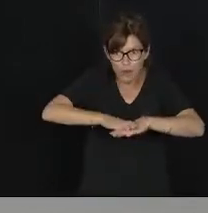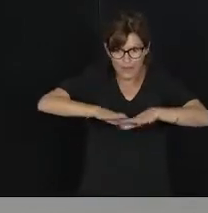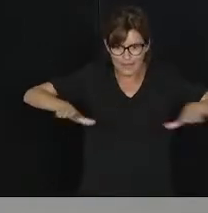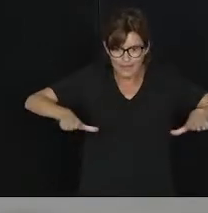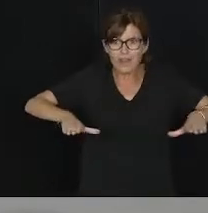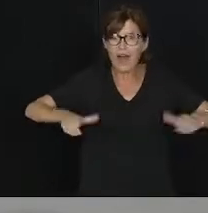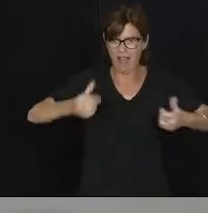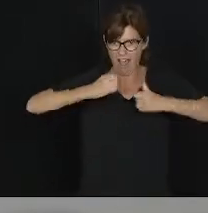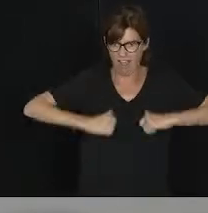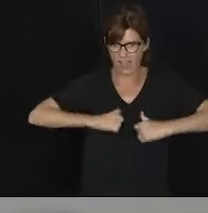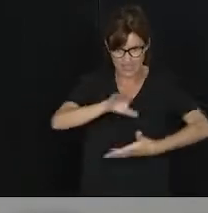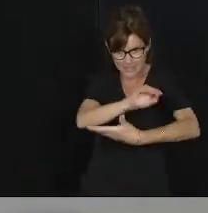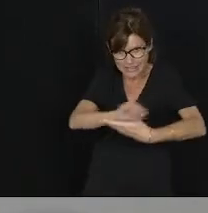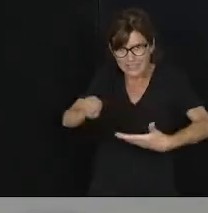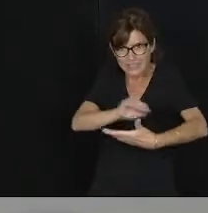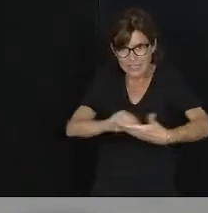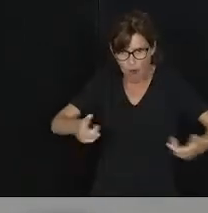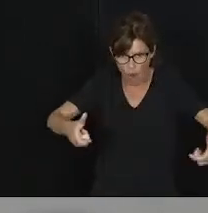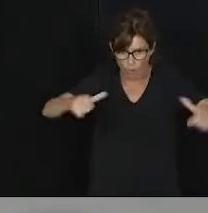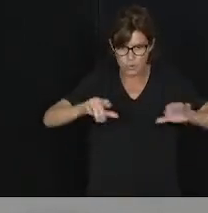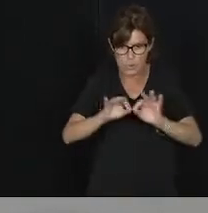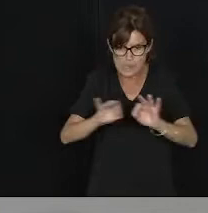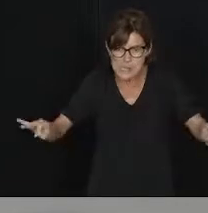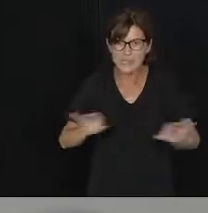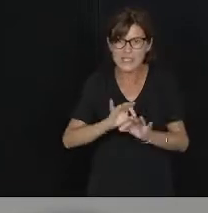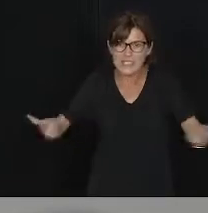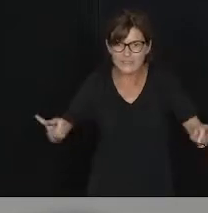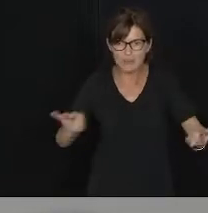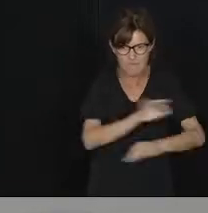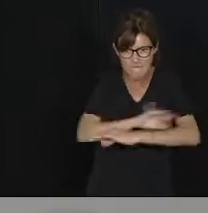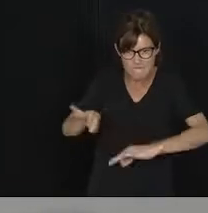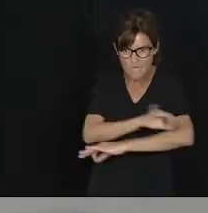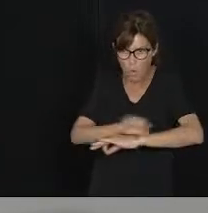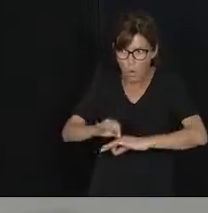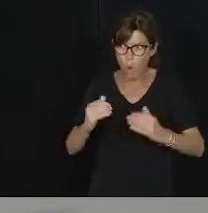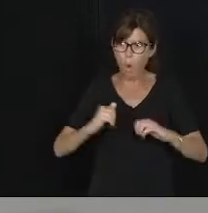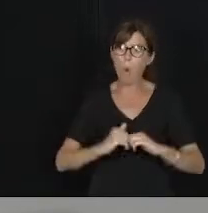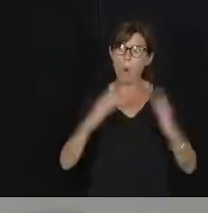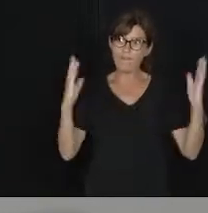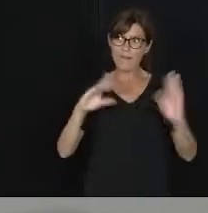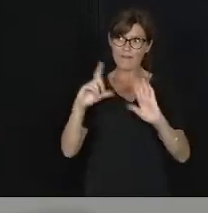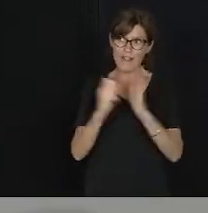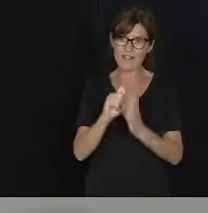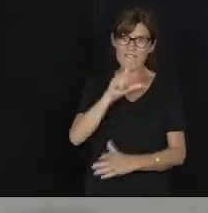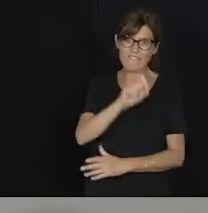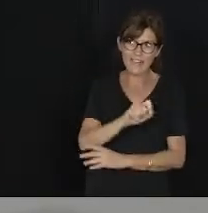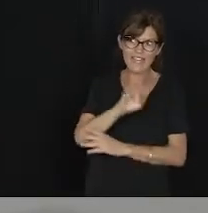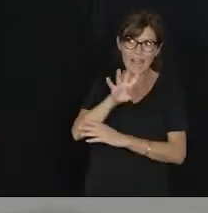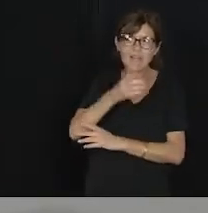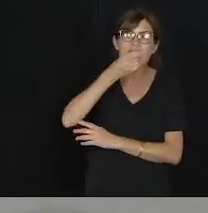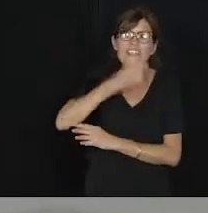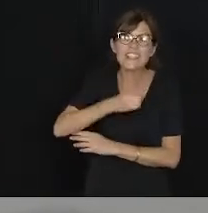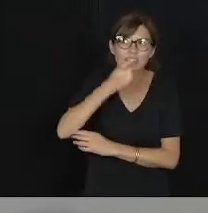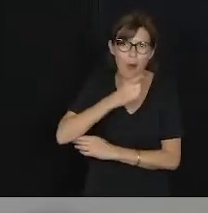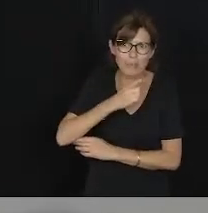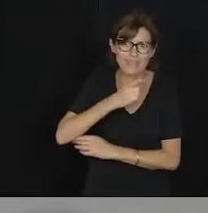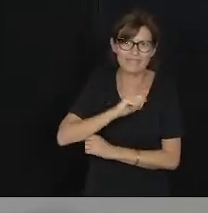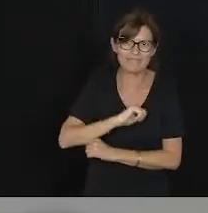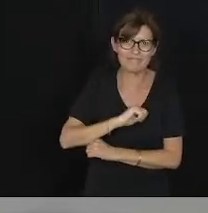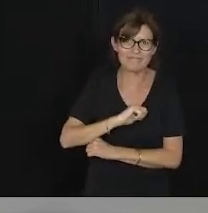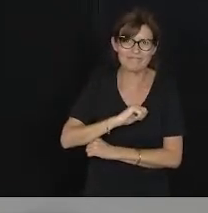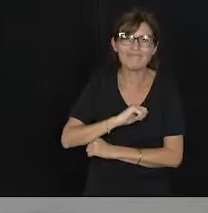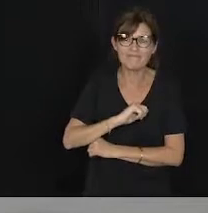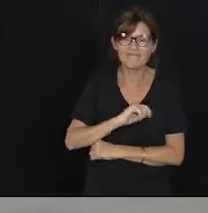l'adresse du destinataire, elle a inscrit et souligné d'un double trait « à ouvrir le 24 décembre ». Cette précision, évidemment, elle